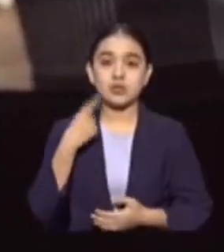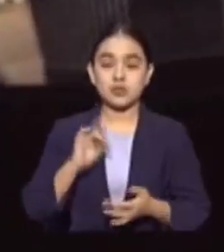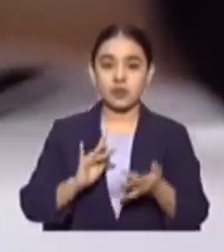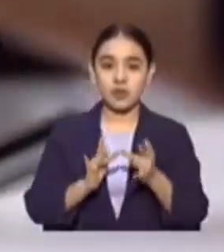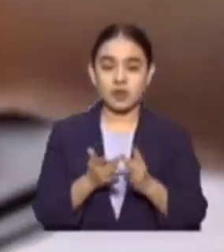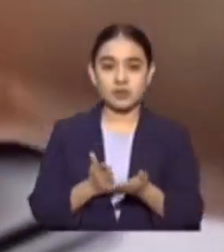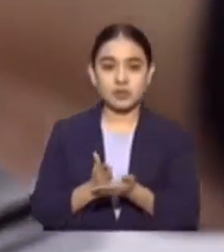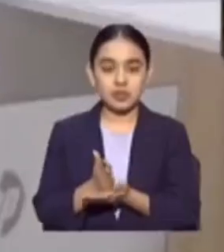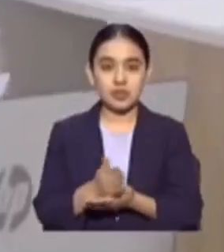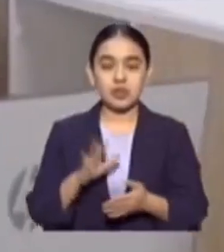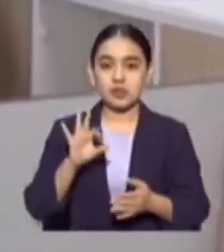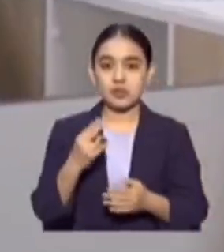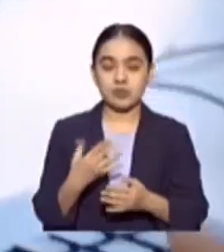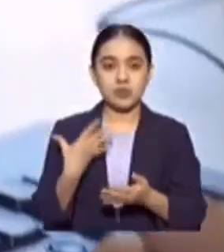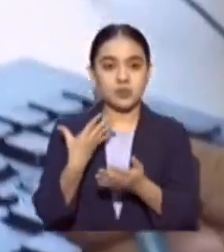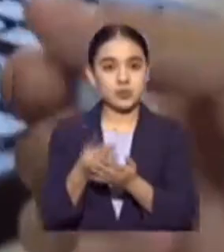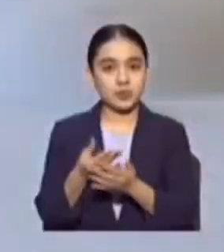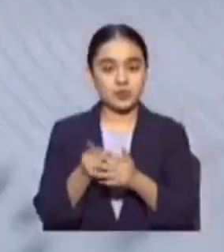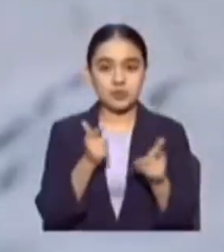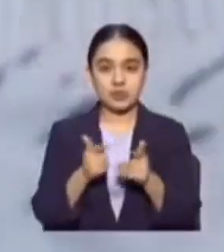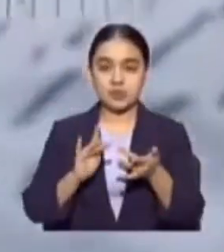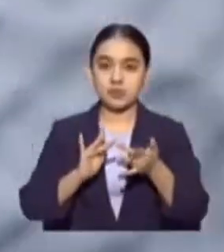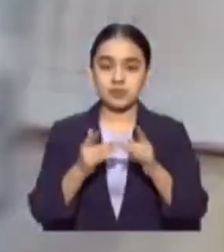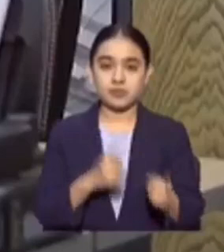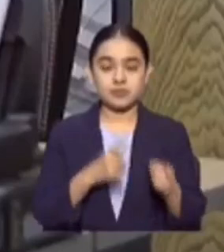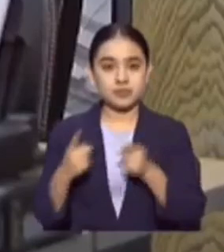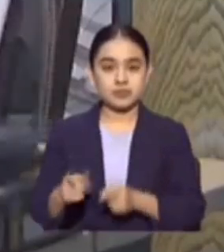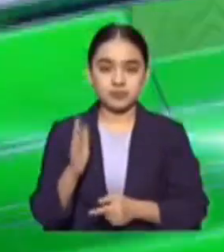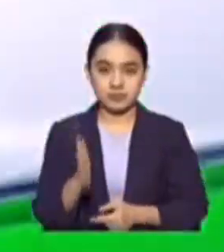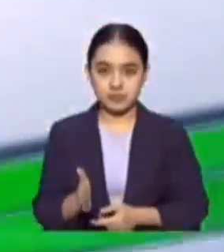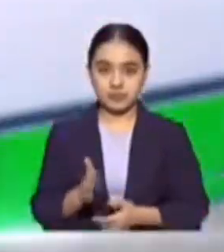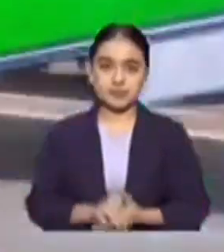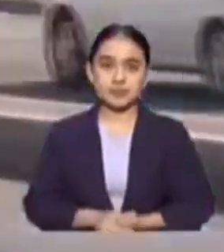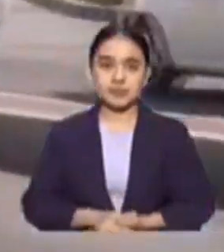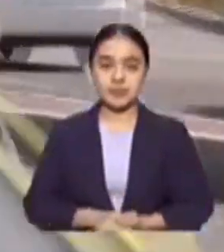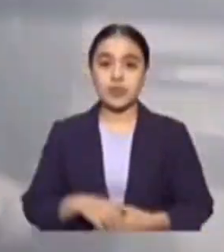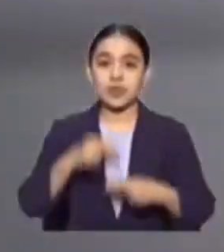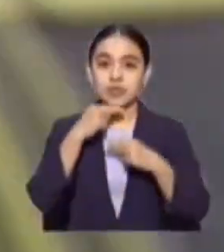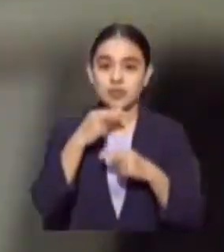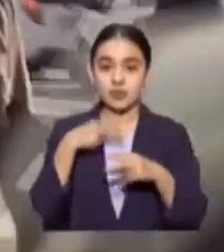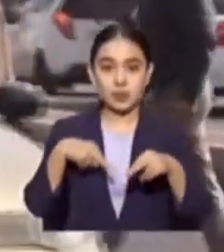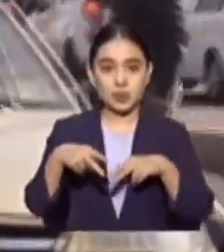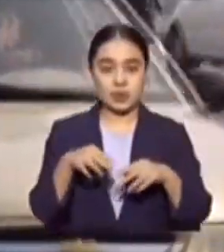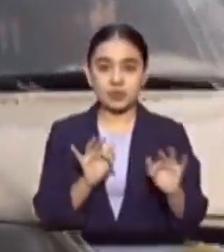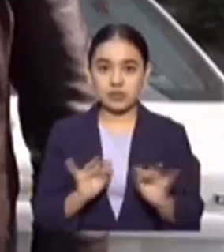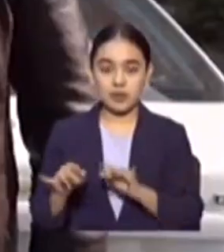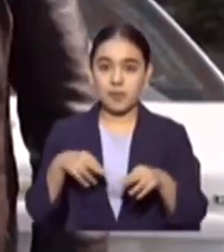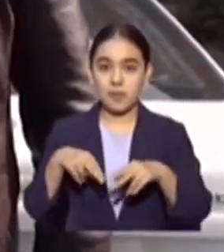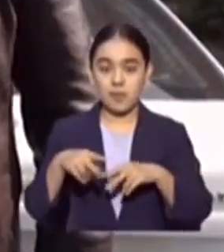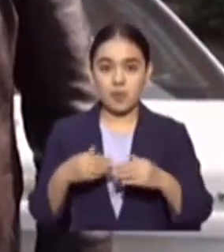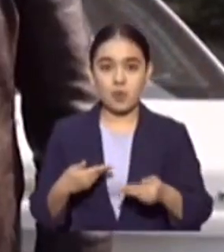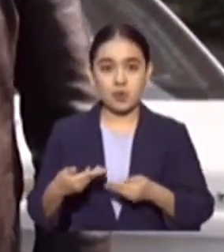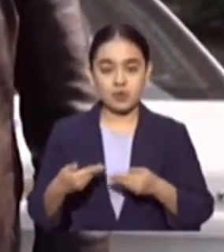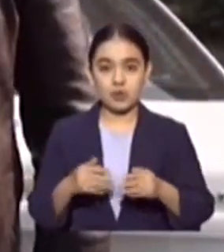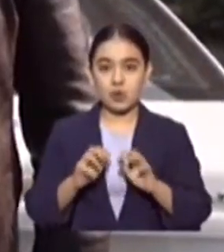Raqamlashtirish har sohada. Ijtimoiy to'lovlarni ta'minlash elektron shaklga o'tkaziladi. Diqqat piyoda tadbiri. Piyoda bo'lsam,